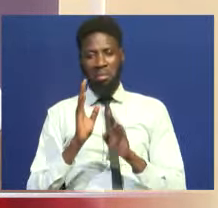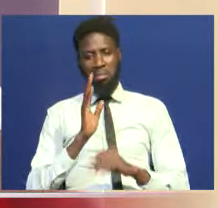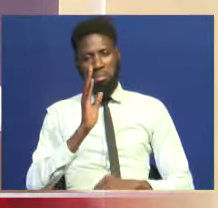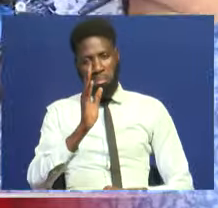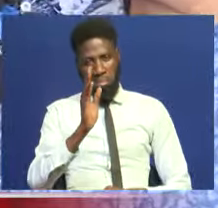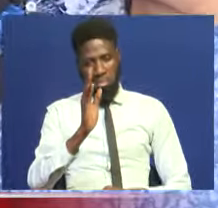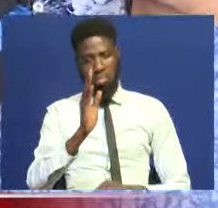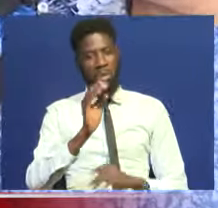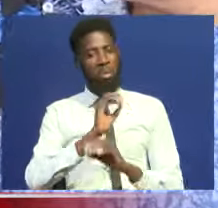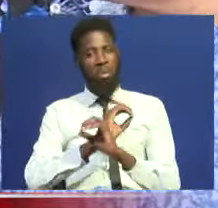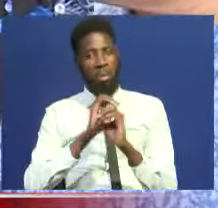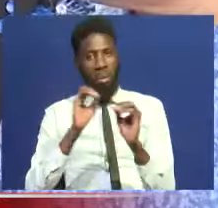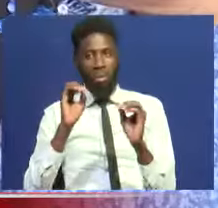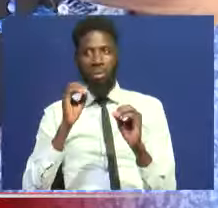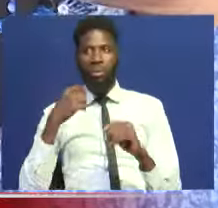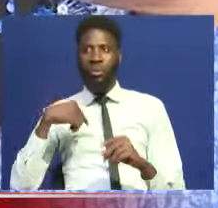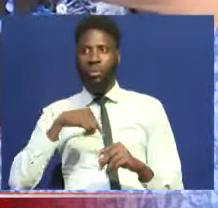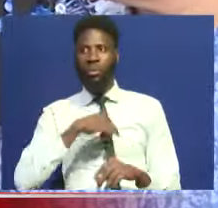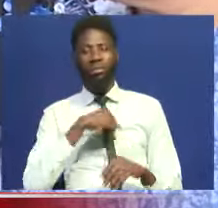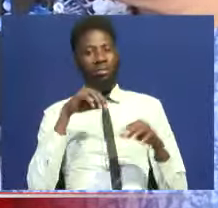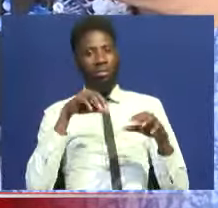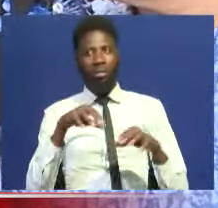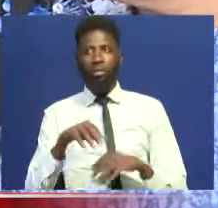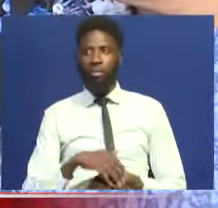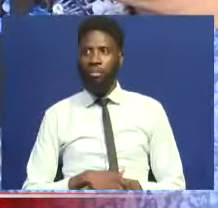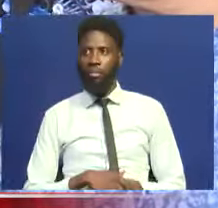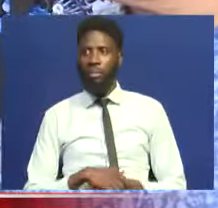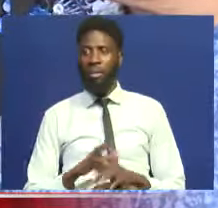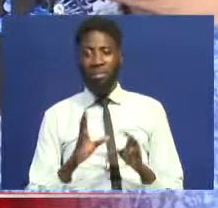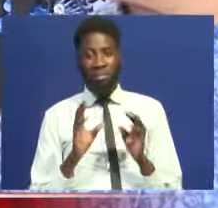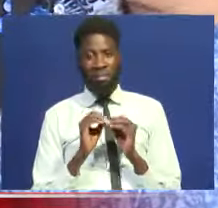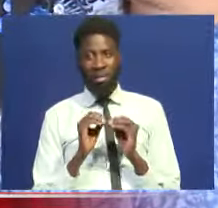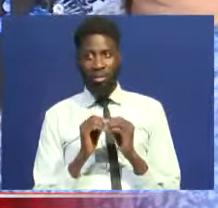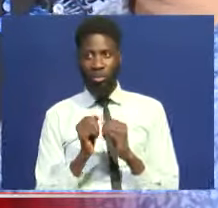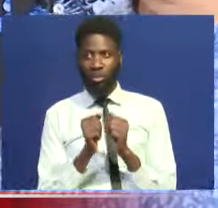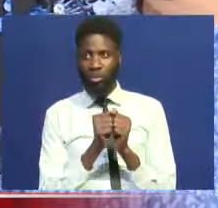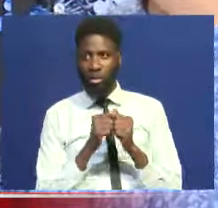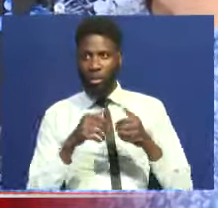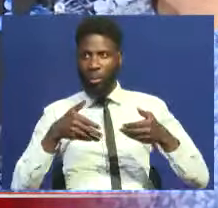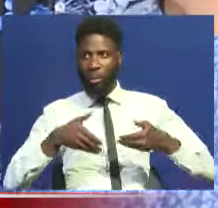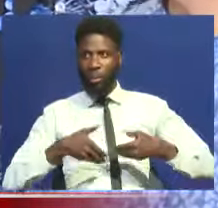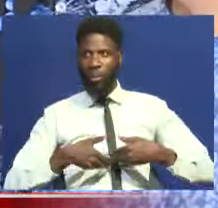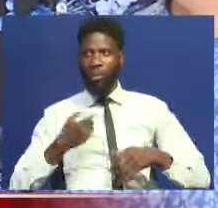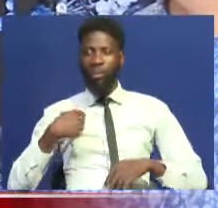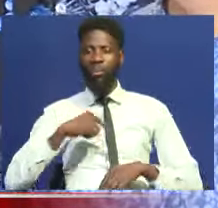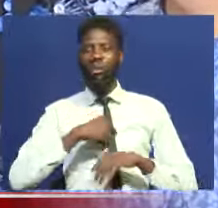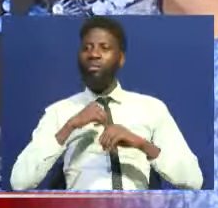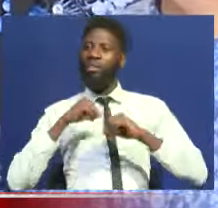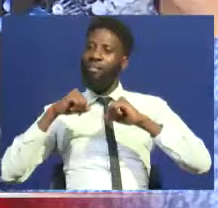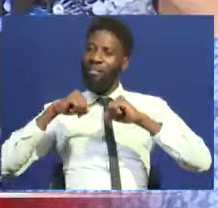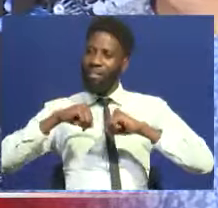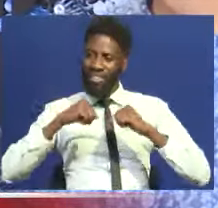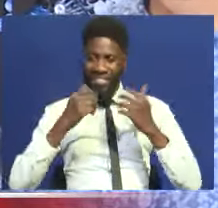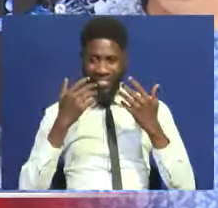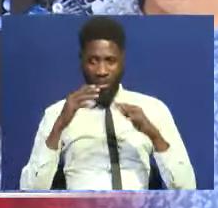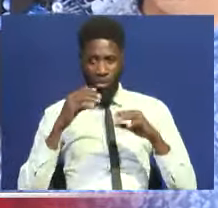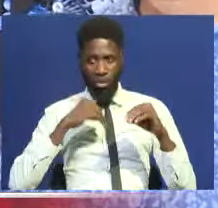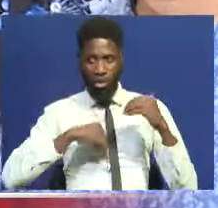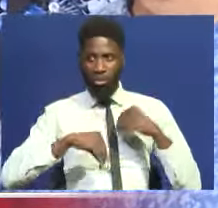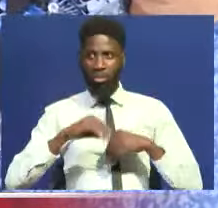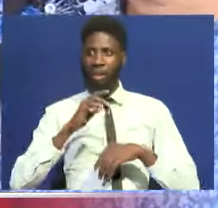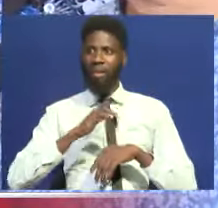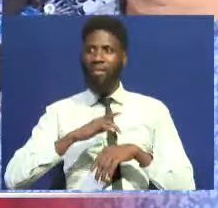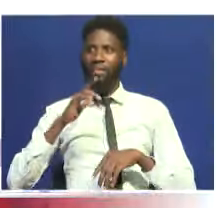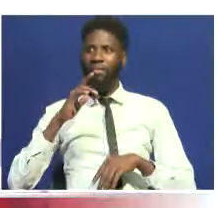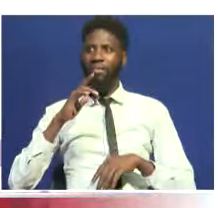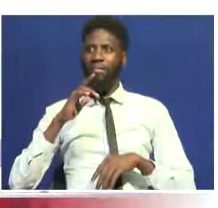young people. As we have agreed here in a forum with the youth, that corruption eats into the future of our nation, and we must be able